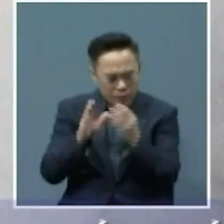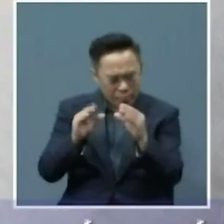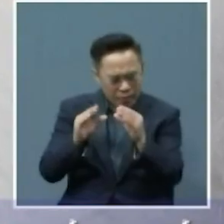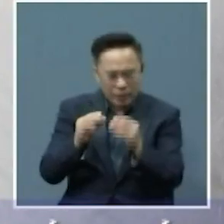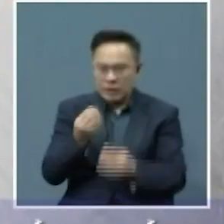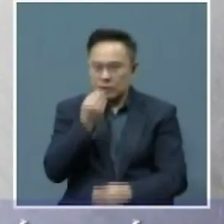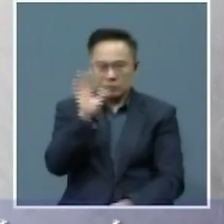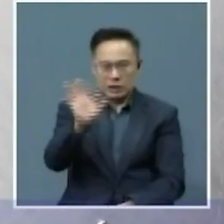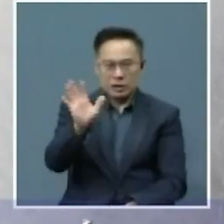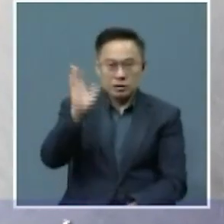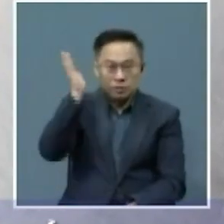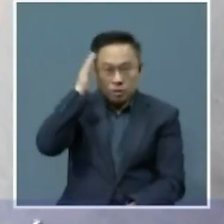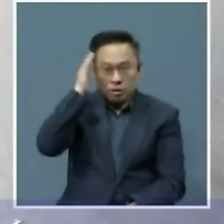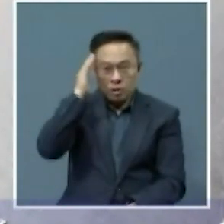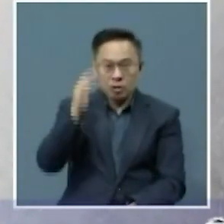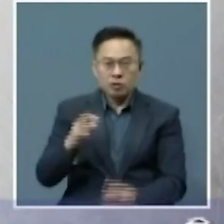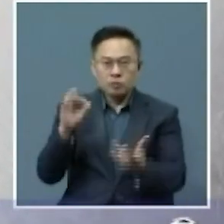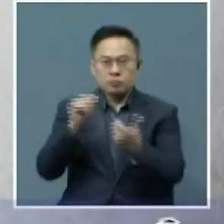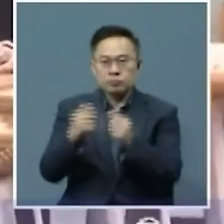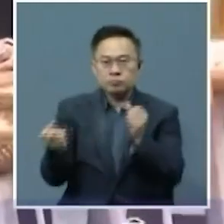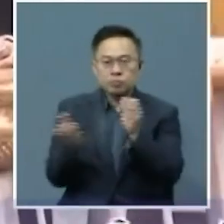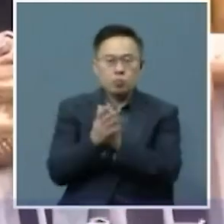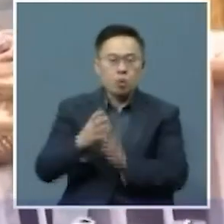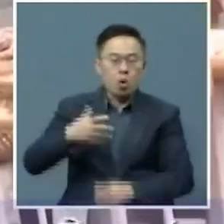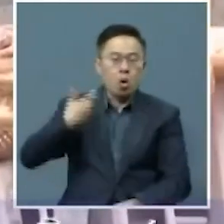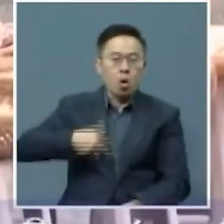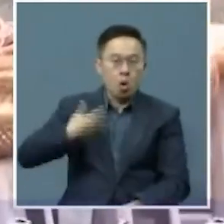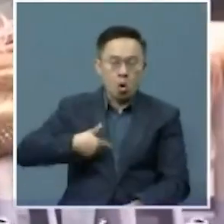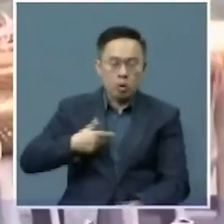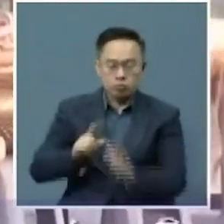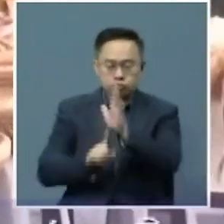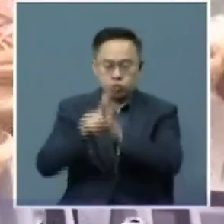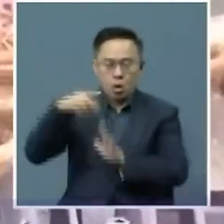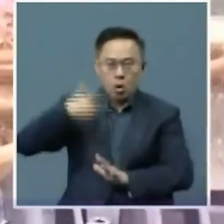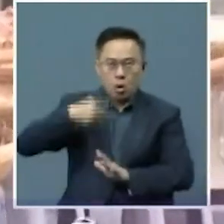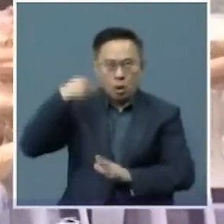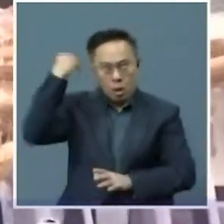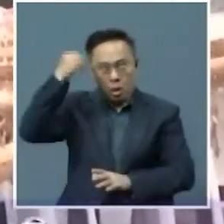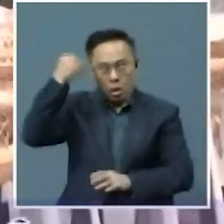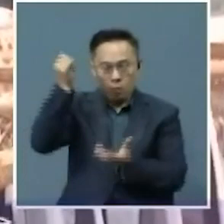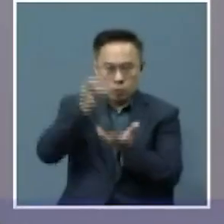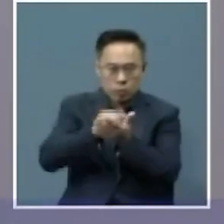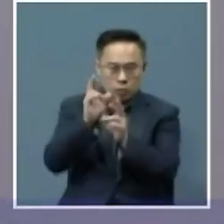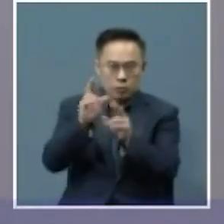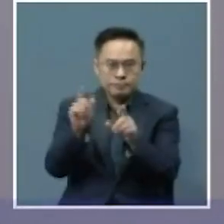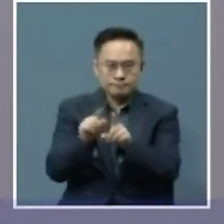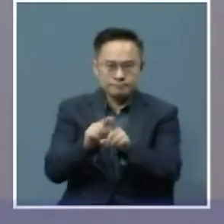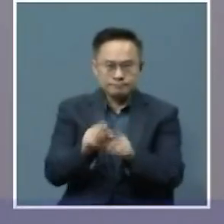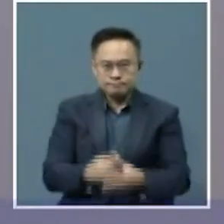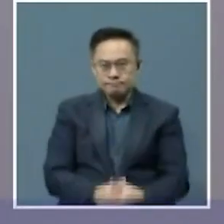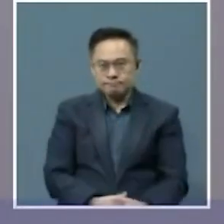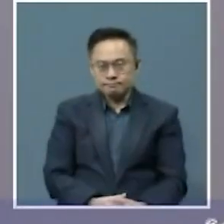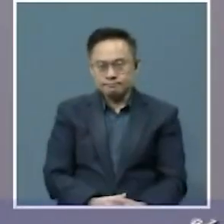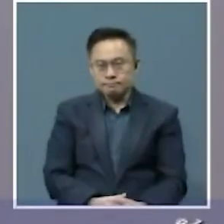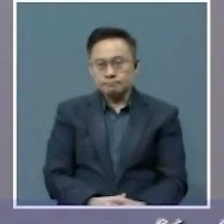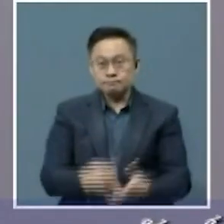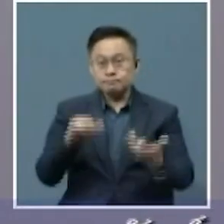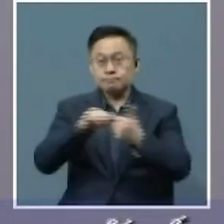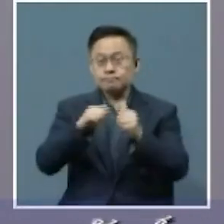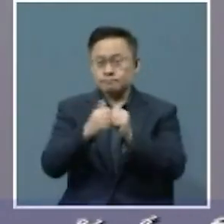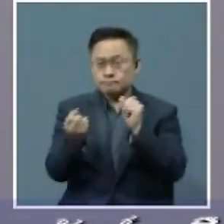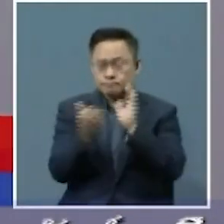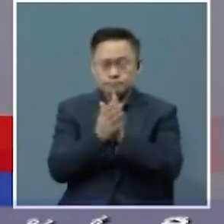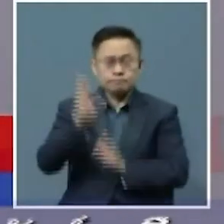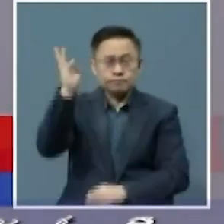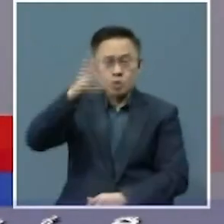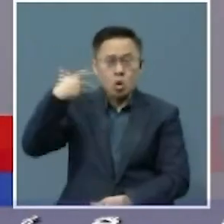ขณะที่โรคลมร้อนหรือว่าฮีทสโตรกไข้เลือดออกอันนี้ก็ต้องเฝ้าระวังเหมือนกันครับ เพราะเวลาอากาศร้อนเนี่ยอาหาร